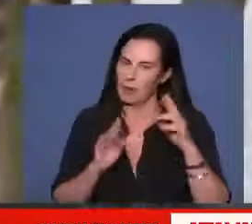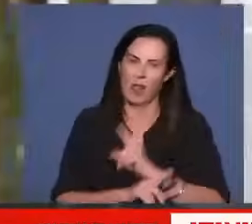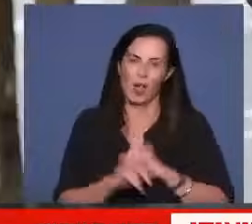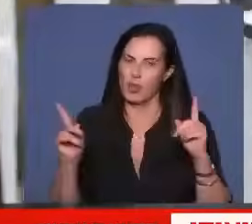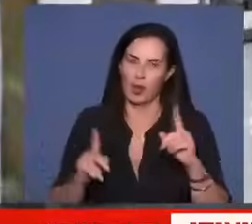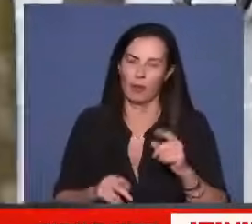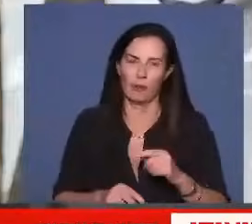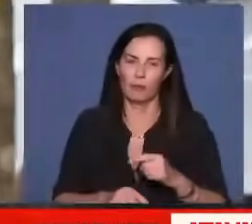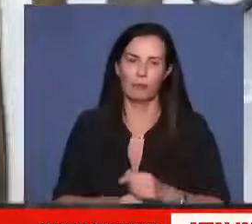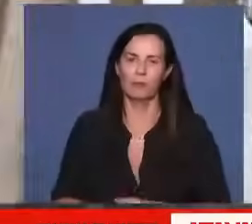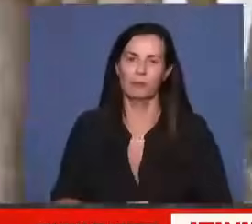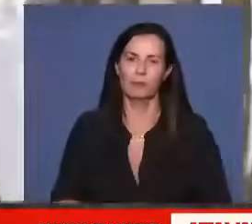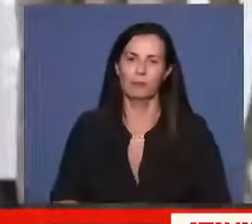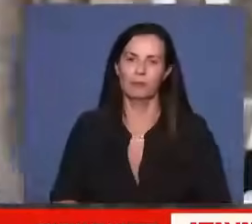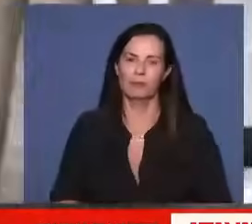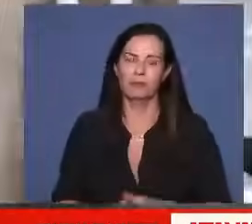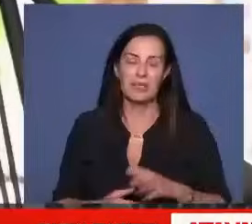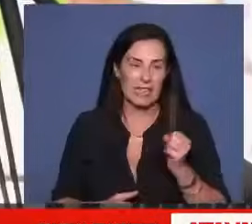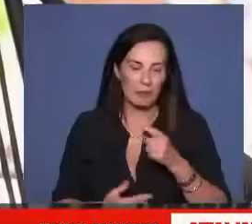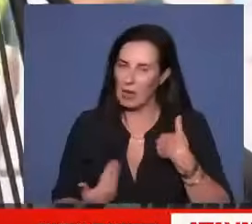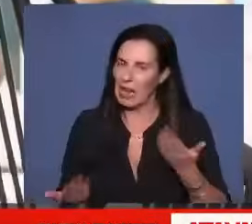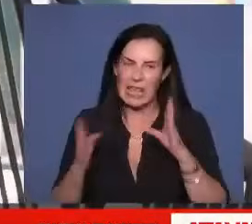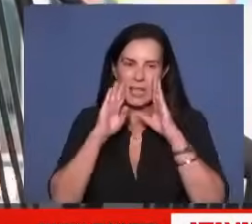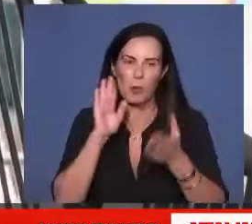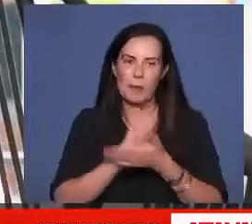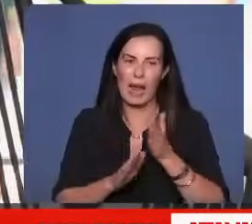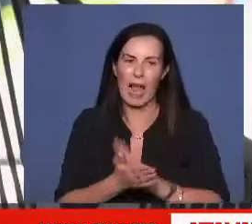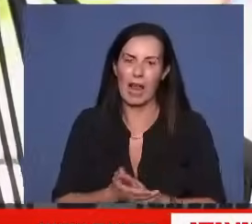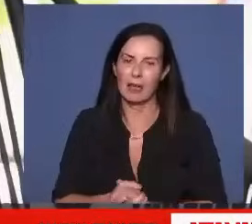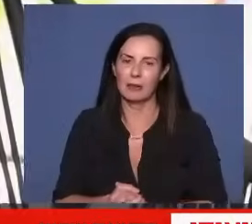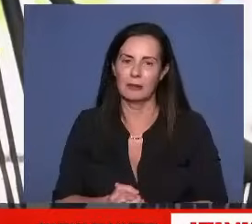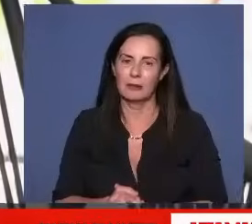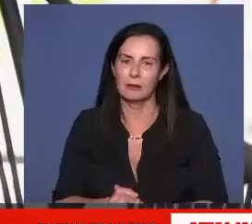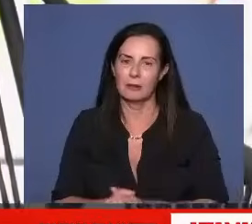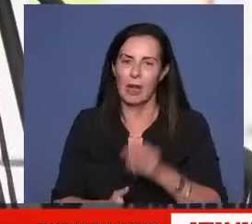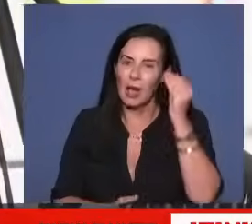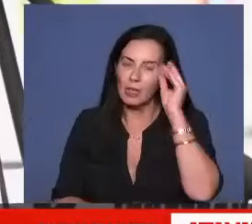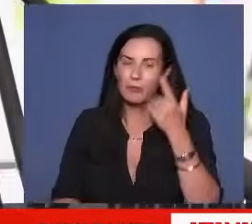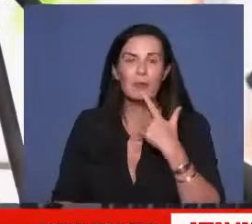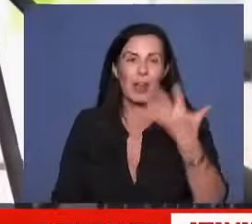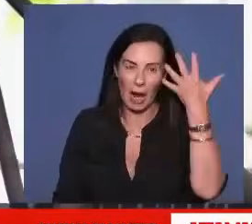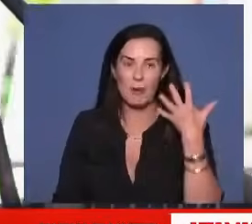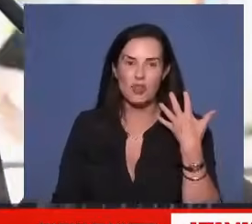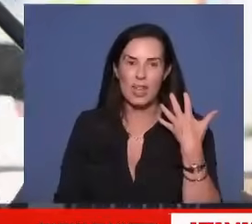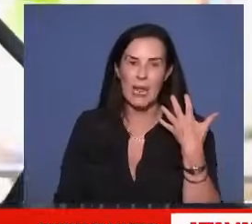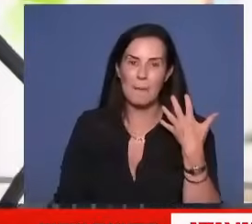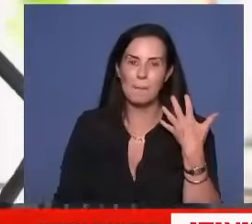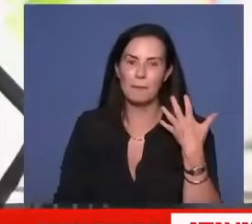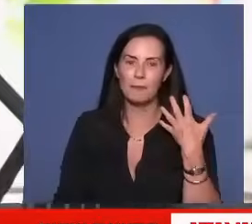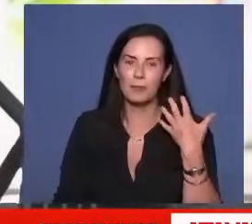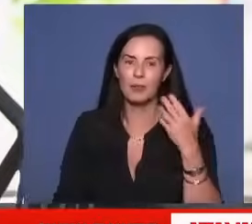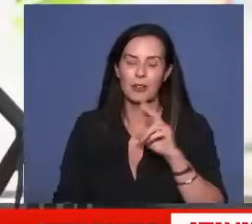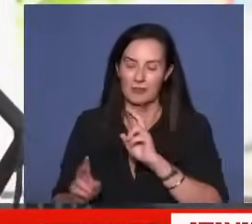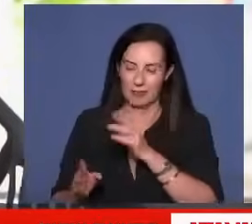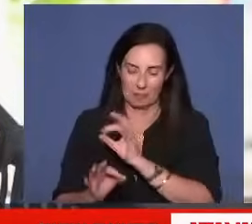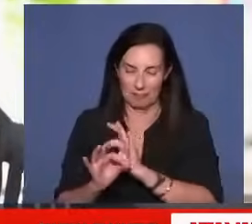יודעת. אחרת אין אמון כאילו בשום דבר. זוכרת איפה היינו לפני 5 שנים כשנכנסתם לבית,